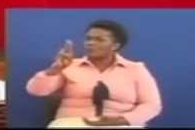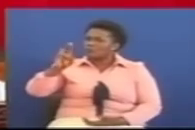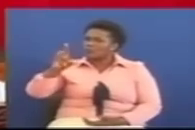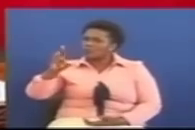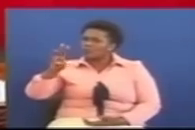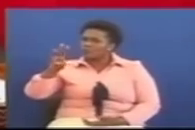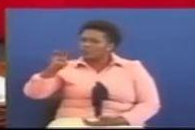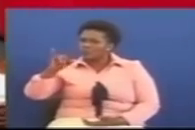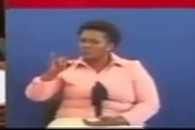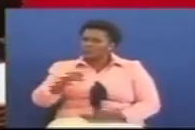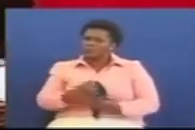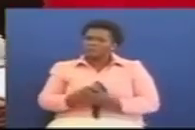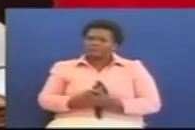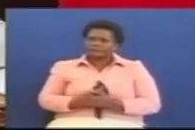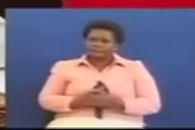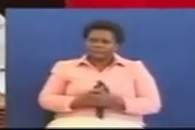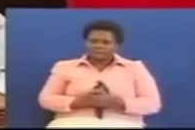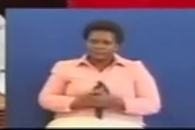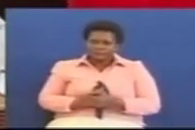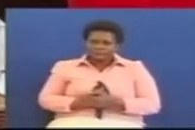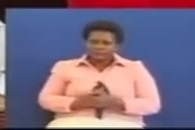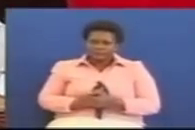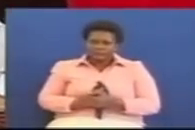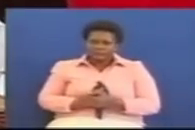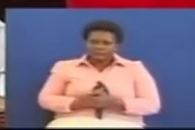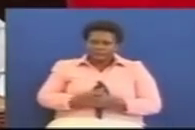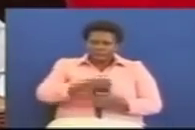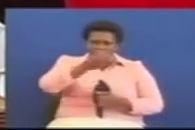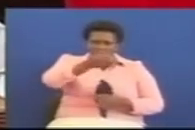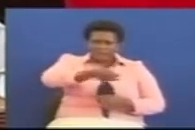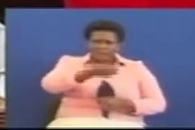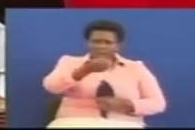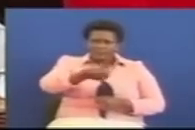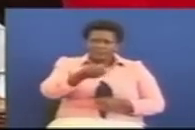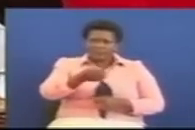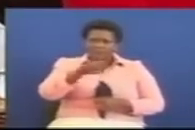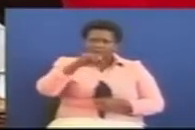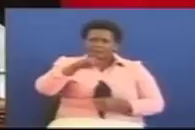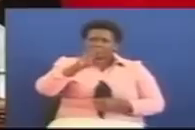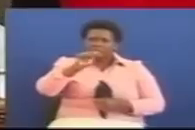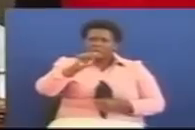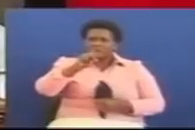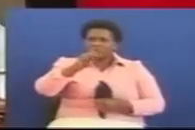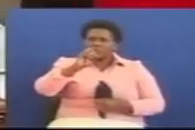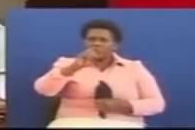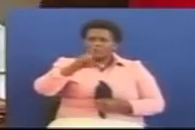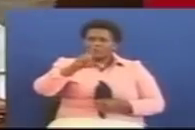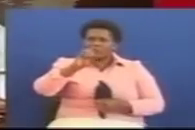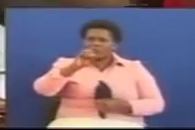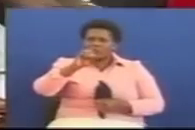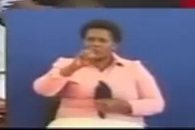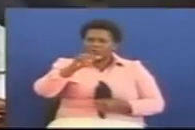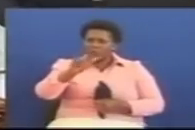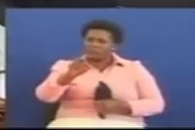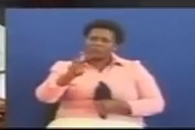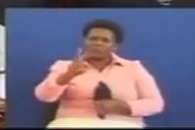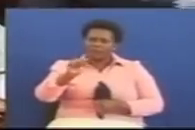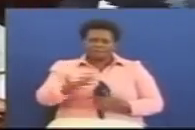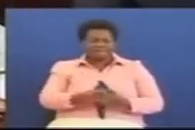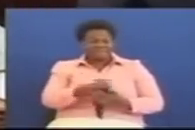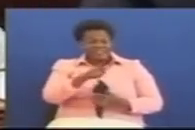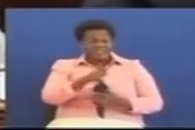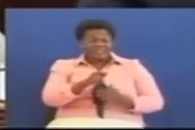Maji. Kijiji cha Makoromba ni kati ya vijiji 10 vilivyopangwa kunufaika katika kijiji cha Makoromba. Swali lao